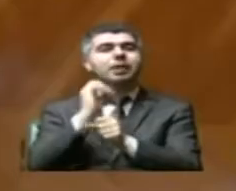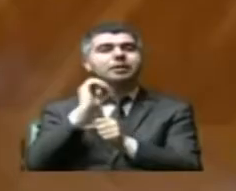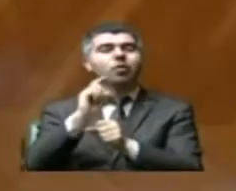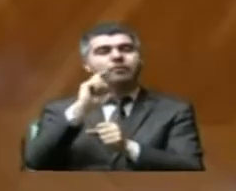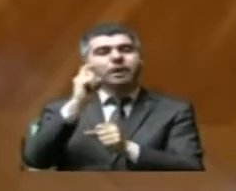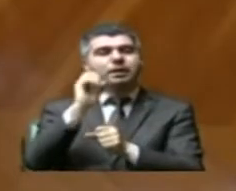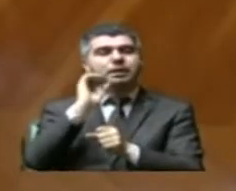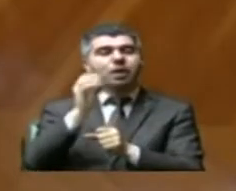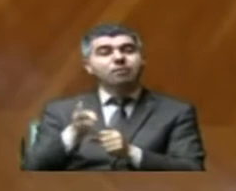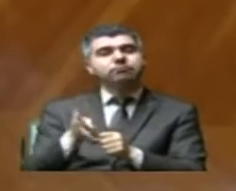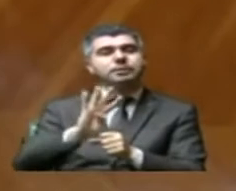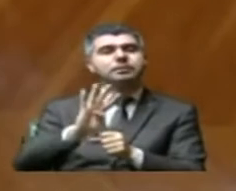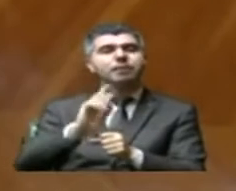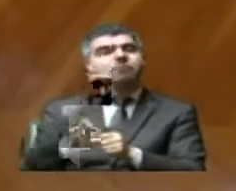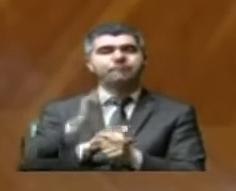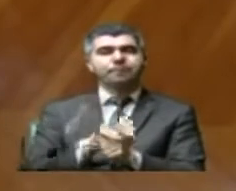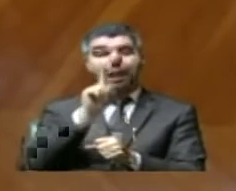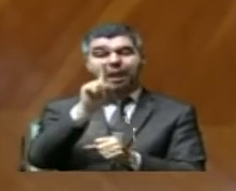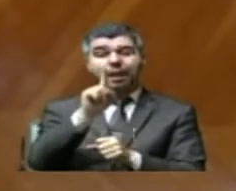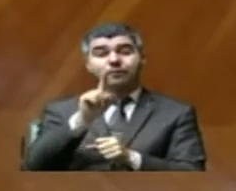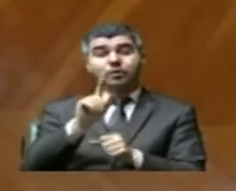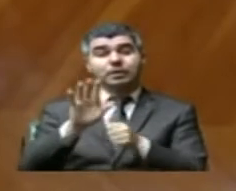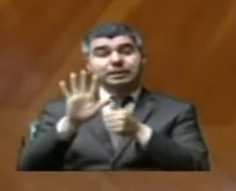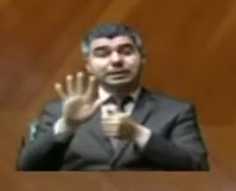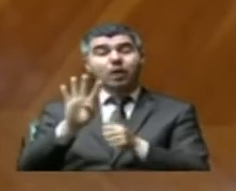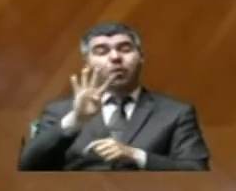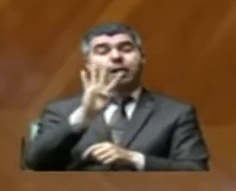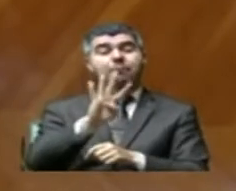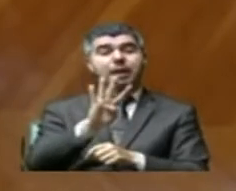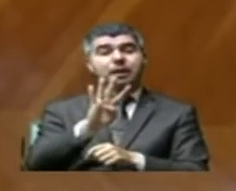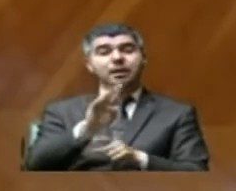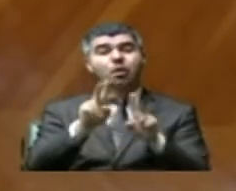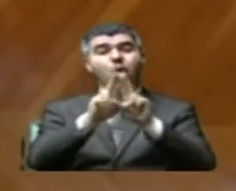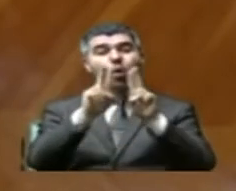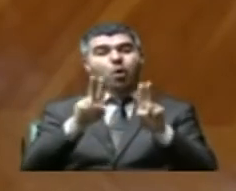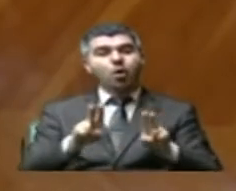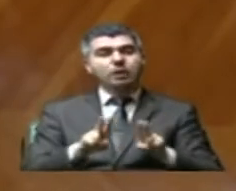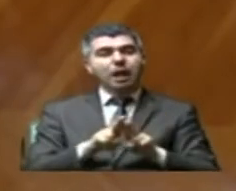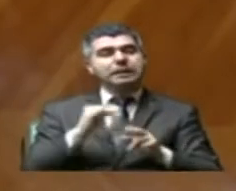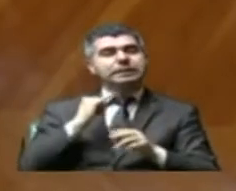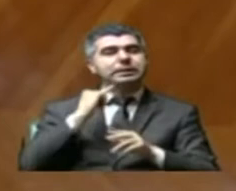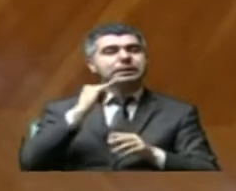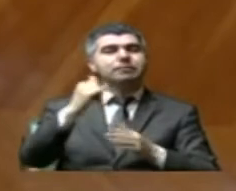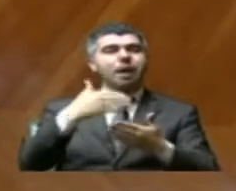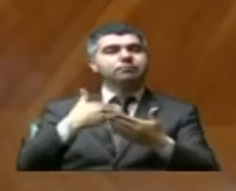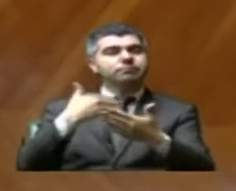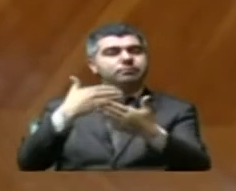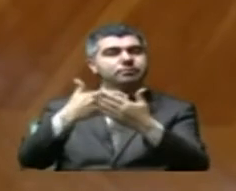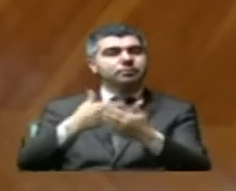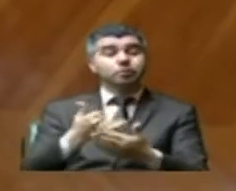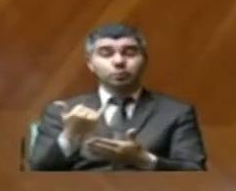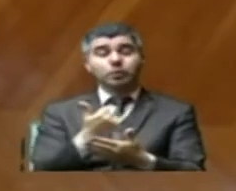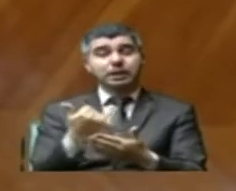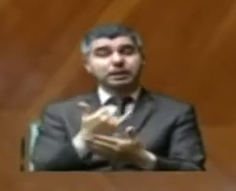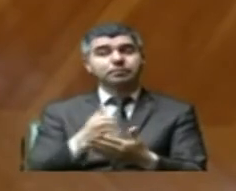الصافي إلى 4000 درهم. 1046 أجير، أي حوالي 70% منهم، من عقود عمل غير محدودة. هذه مهمة جدا، لأن